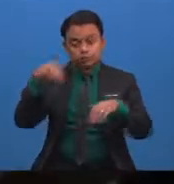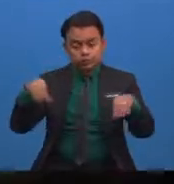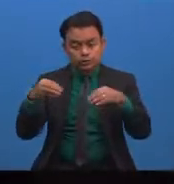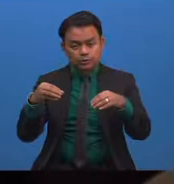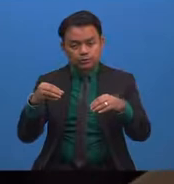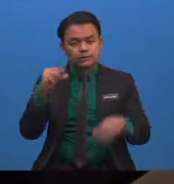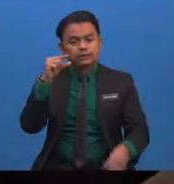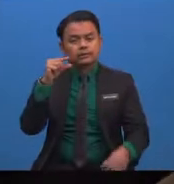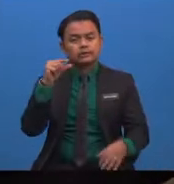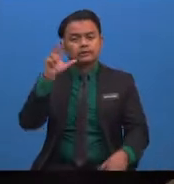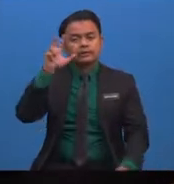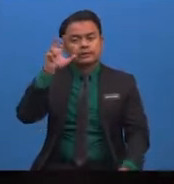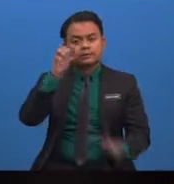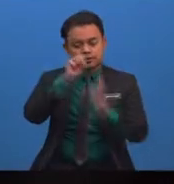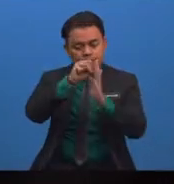tauge.